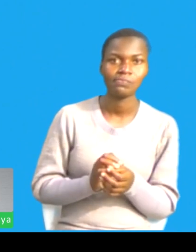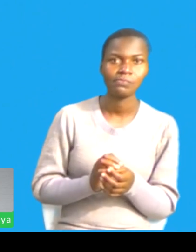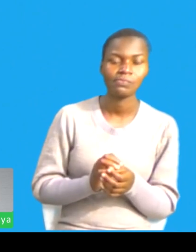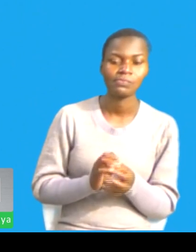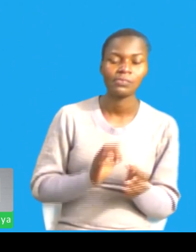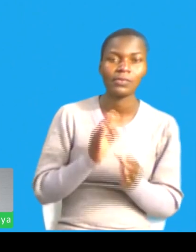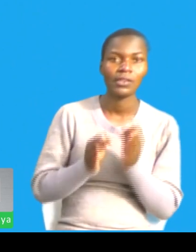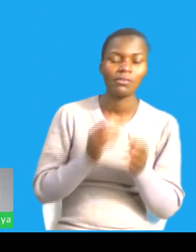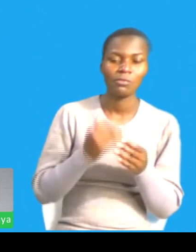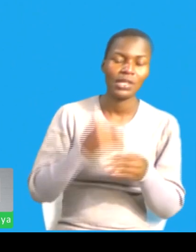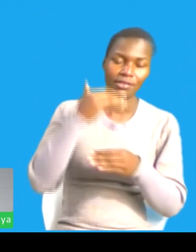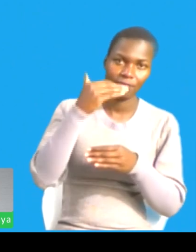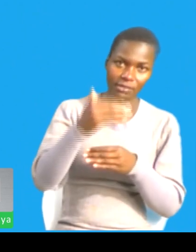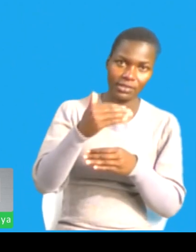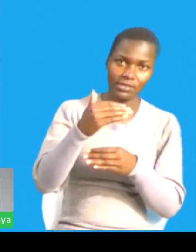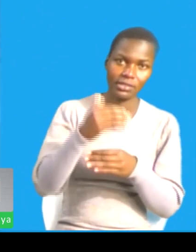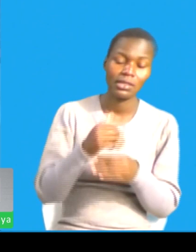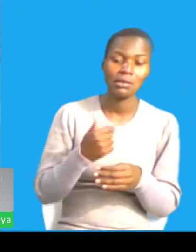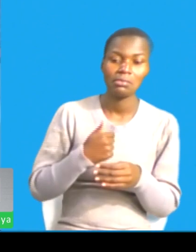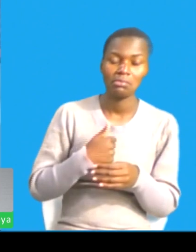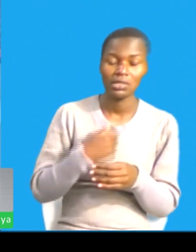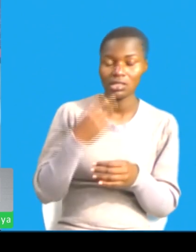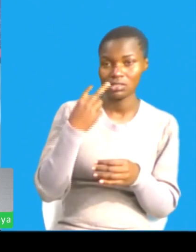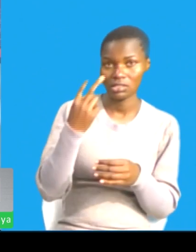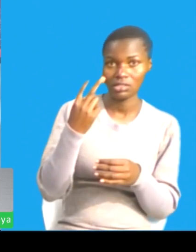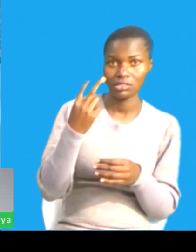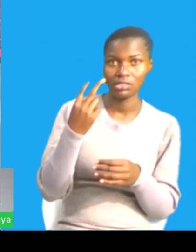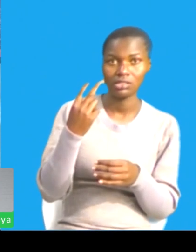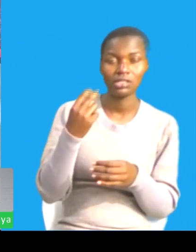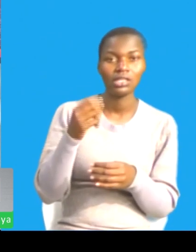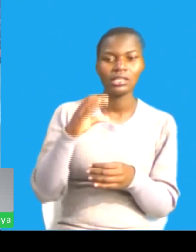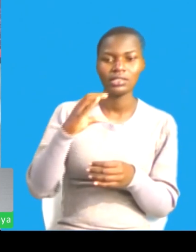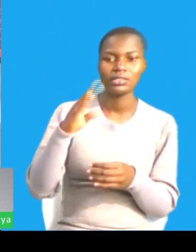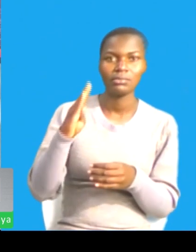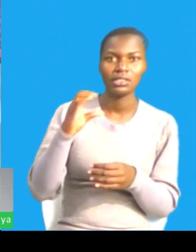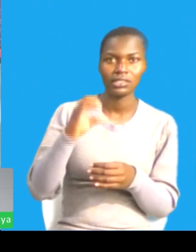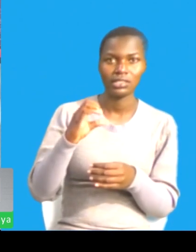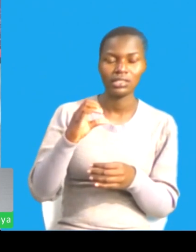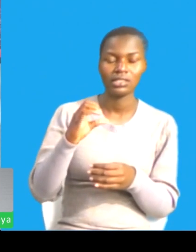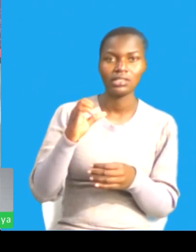ifike mahali kama hapo, so CBC mimi naona kama inatupeleka huko, lakini haijafika kabisa.